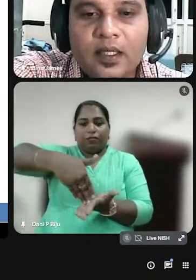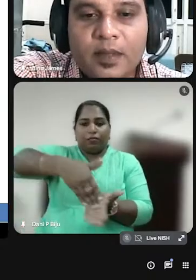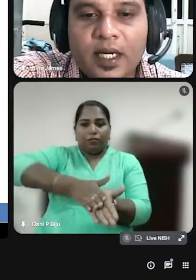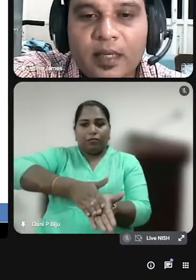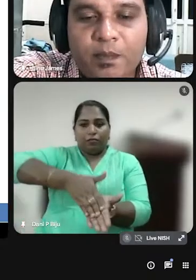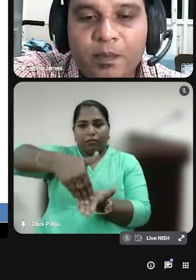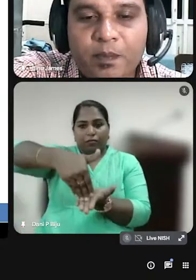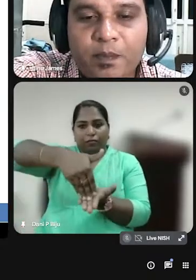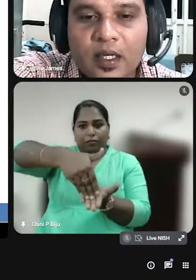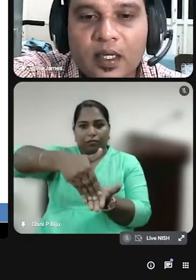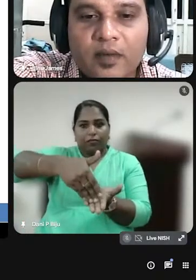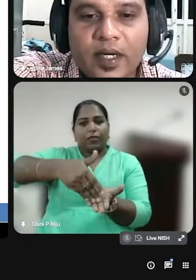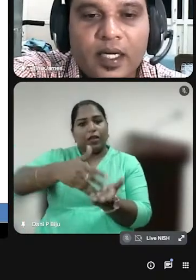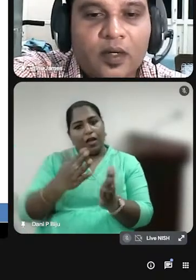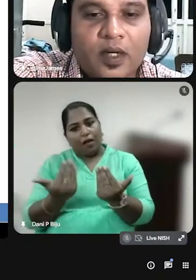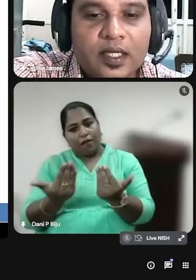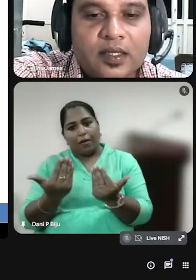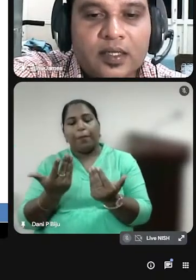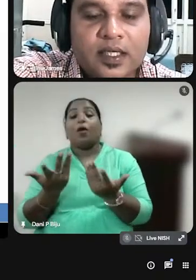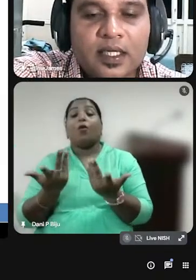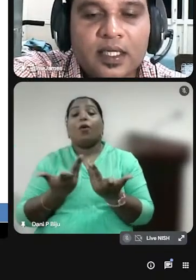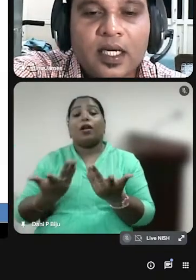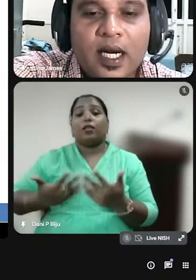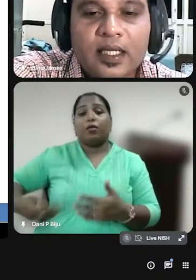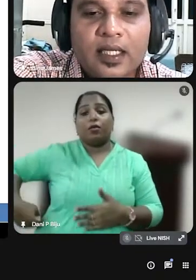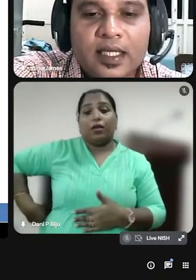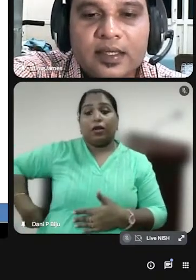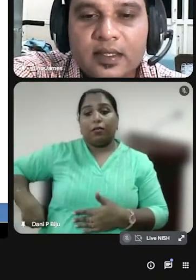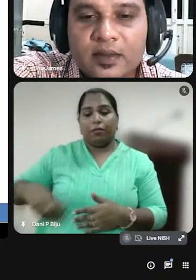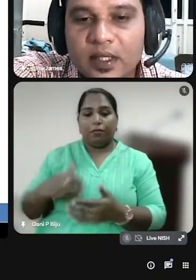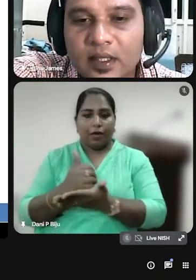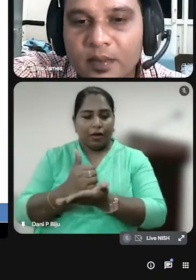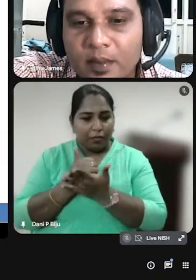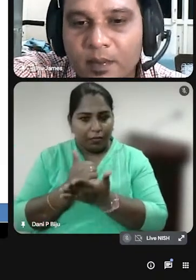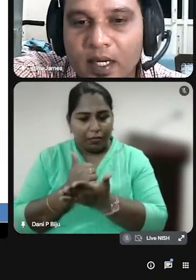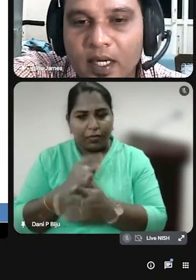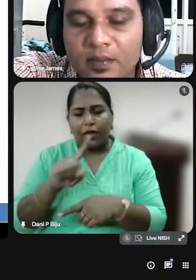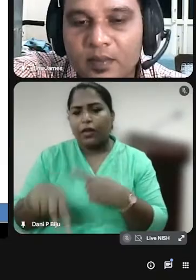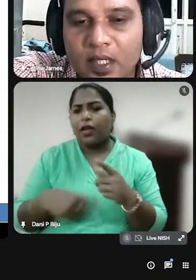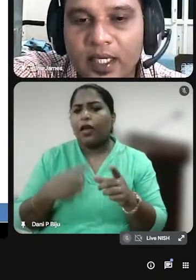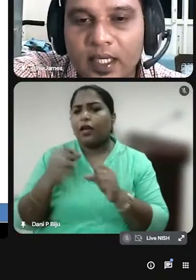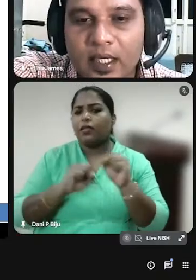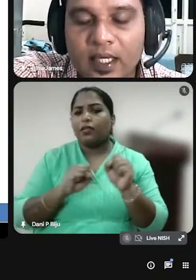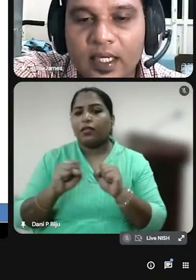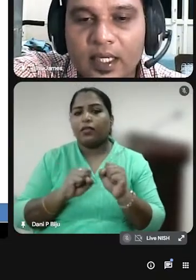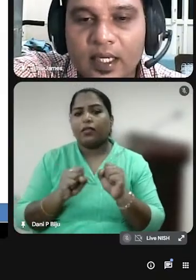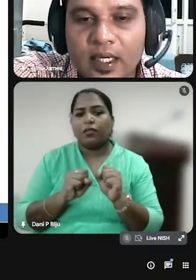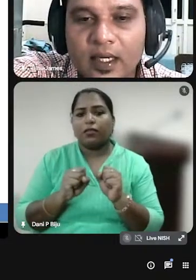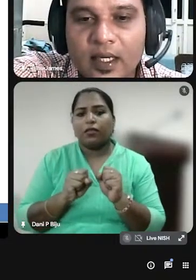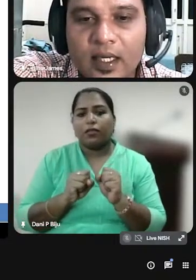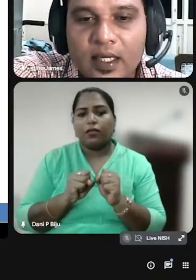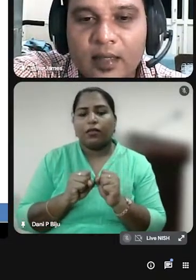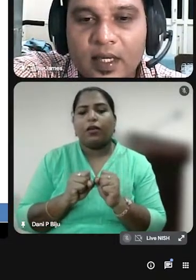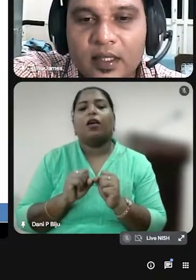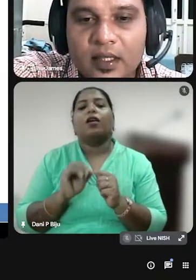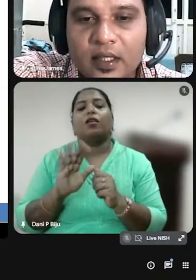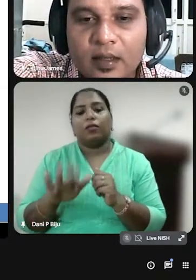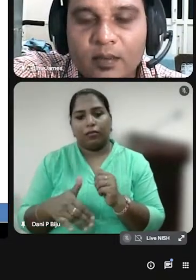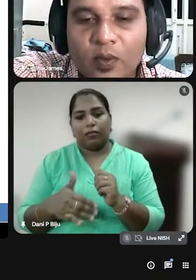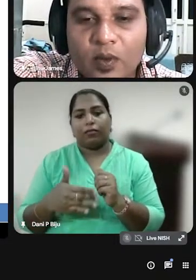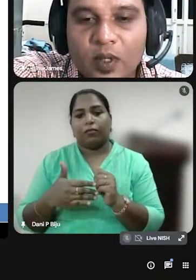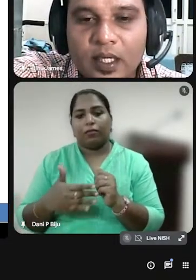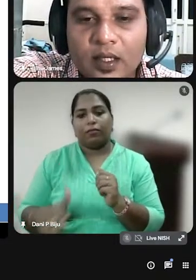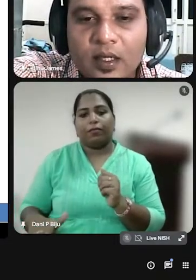ഇത് നമ്മുടെ ഹിപ്പിന് വേണ്ടിയിട്ടുള്ള എക്സസൈസ് ആണ്. അടുത്ത എക്സസൈസ് എന്ന് പറയുന്നത് നമ്മുടെ പാദം താഴേക്ക് ഇങ്ങനെ എത്തി കിടക്കുക, ഈ